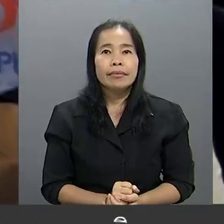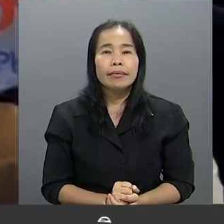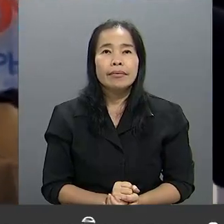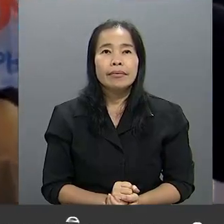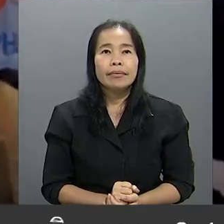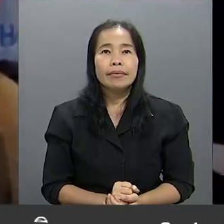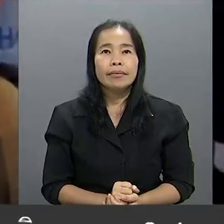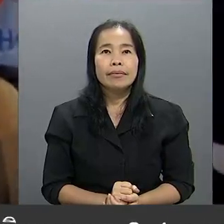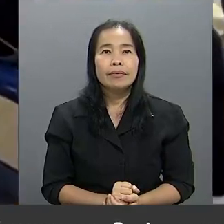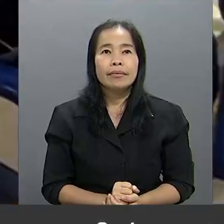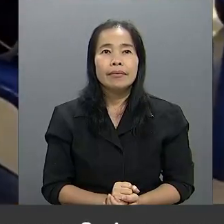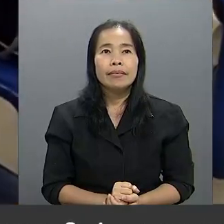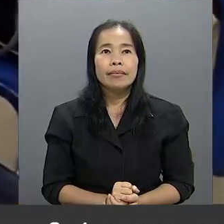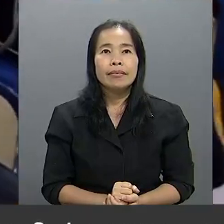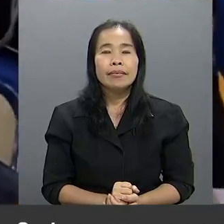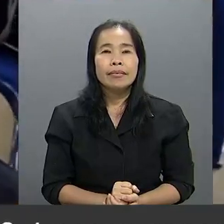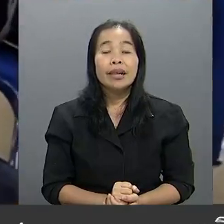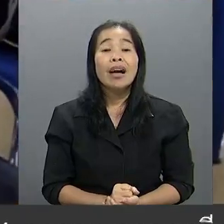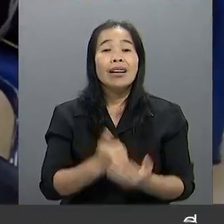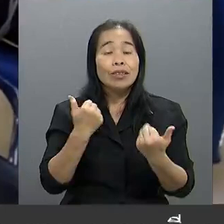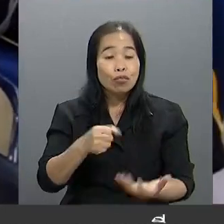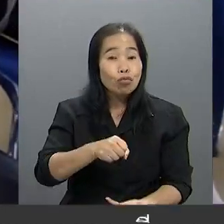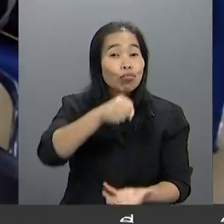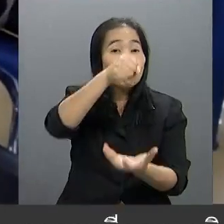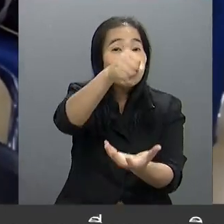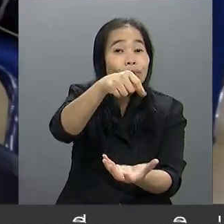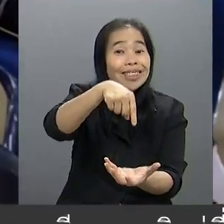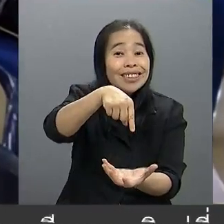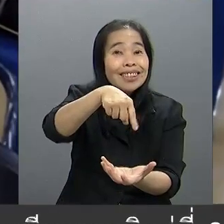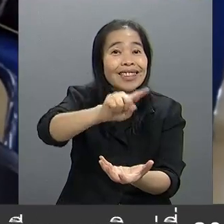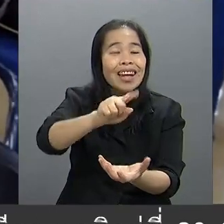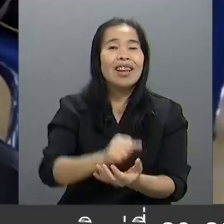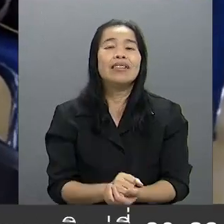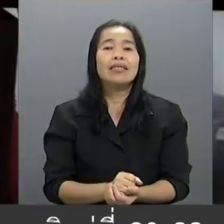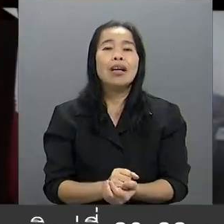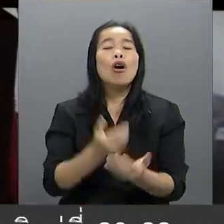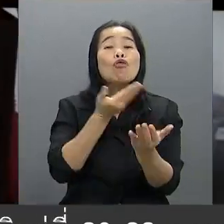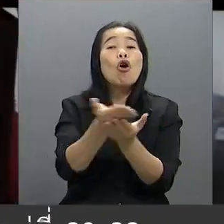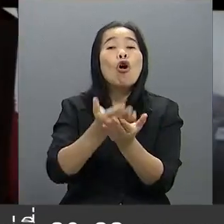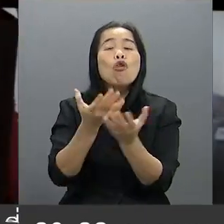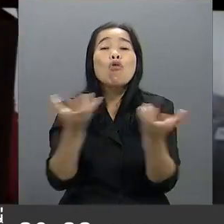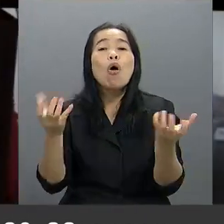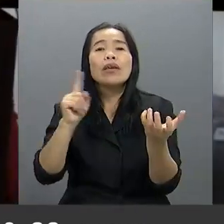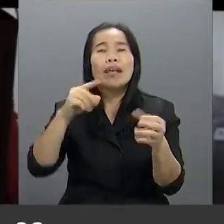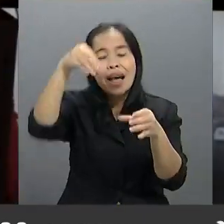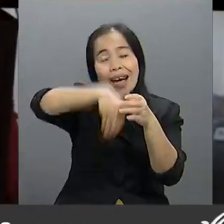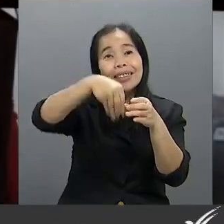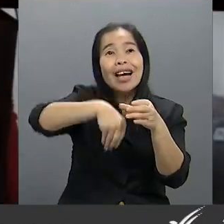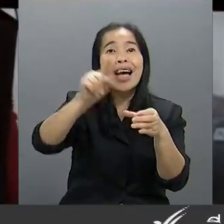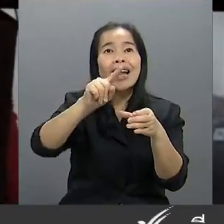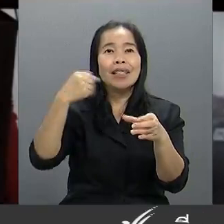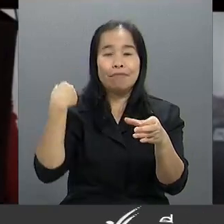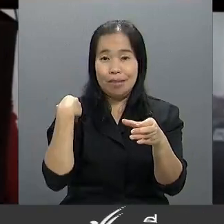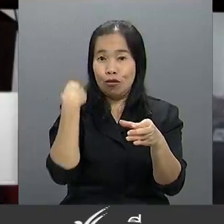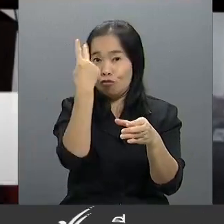ครับสำหรับถุงเปี่ยมสุขใบนี้นะครับก็สิ่งของที่บรรจุข้างในก็มีอยู่2ส่วนนะครับในส่ว